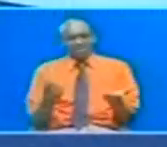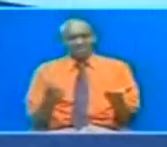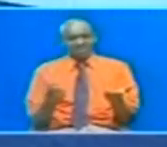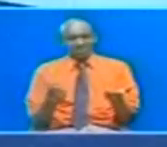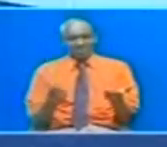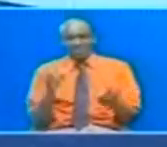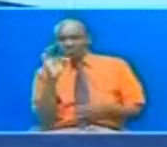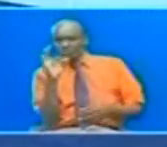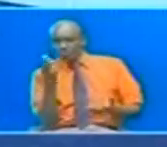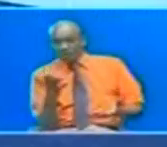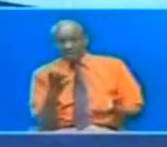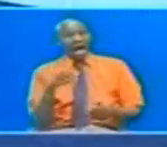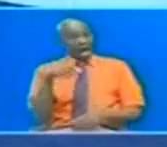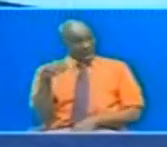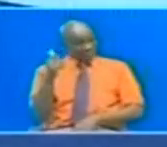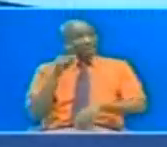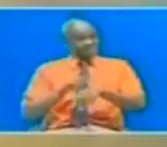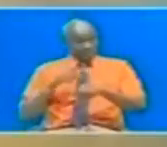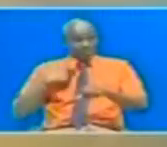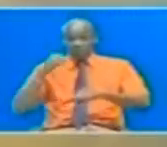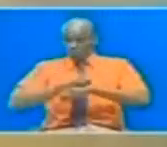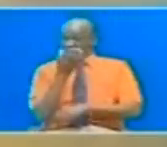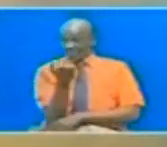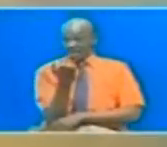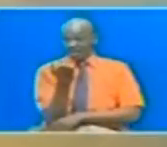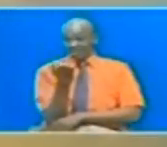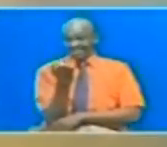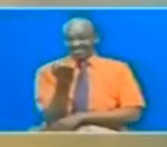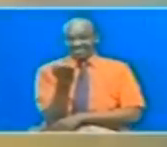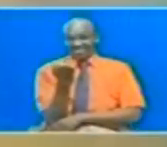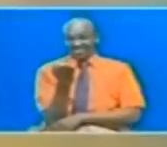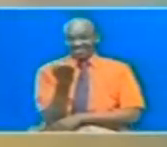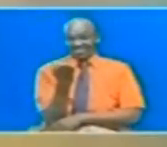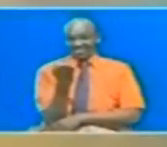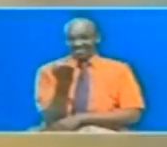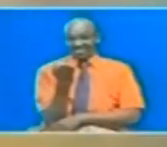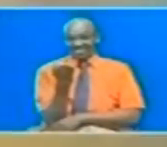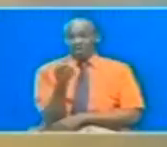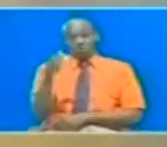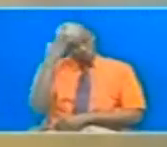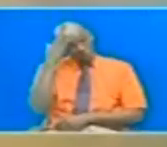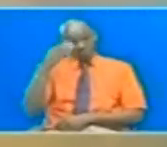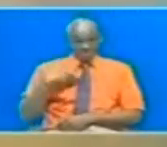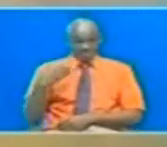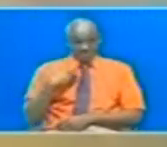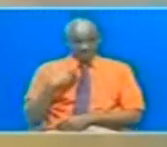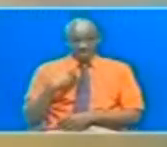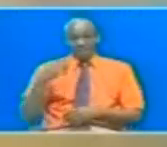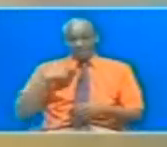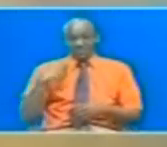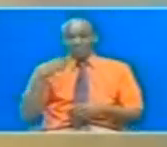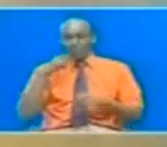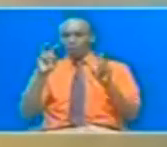nini? Sazingine kwa shule. Uh-huh. Sazingine unajua napuanga cheo kubwa kwa